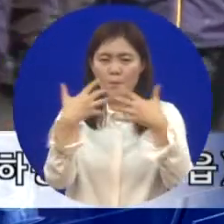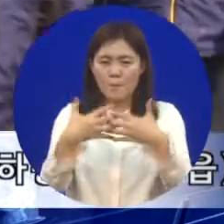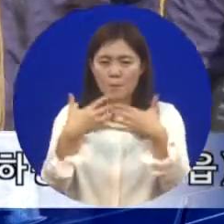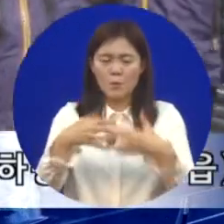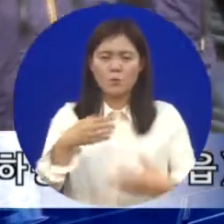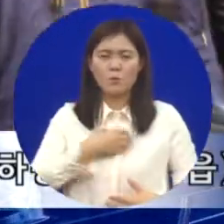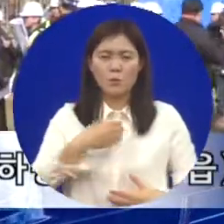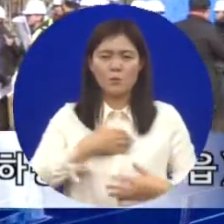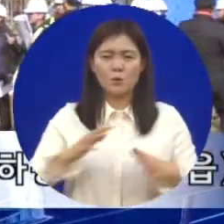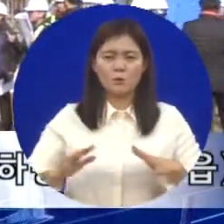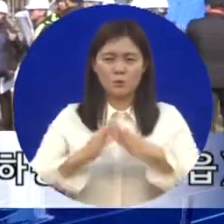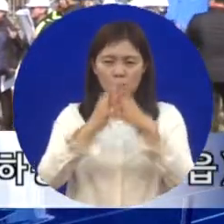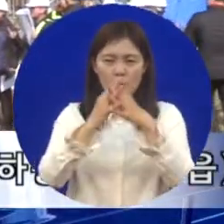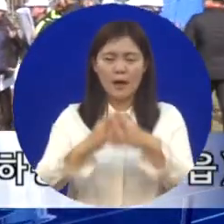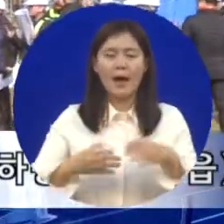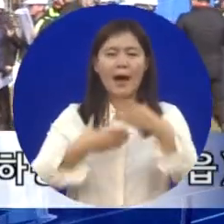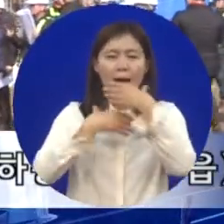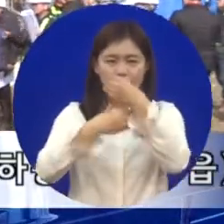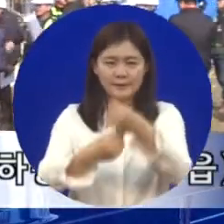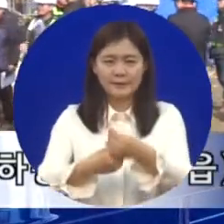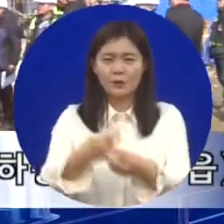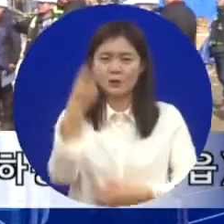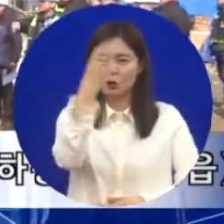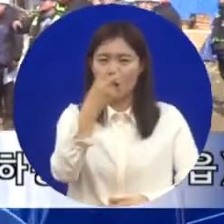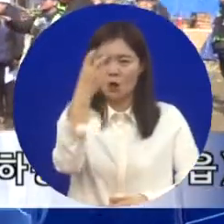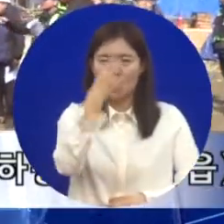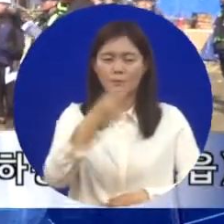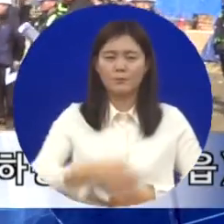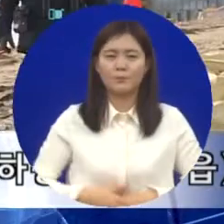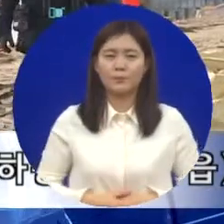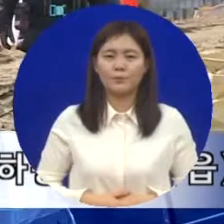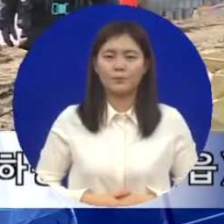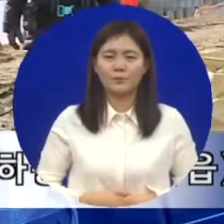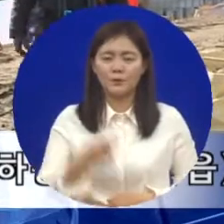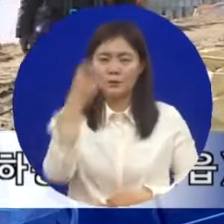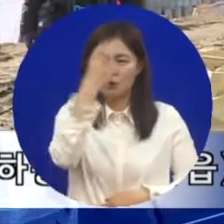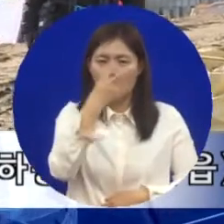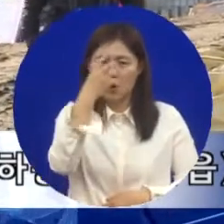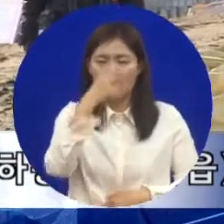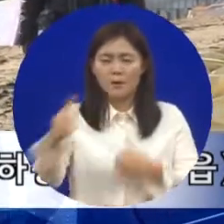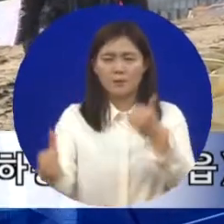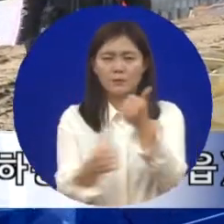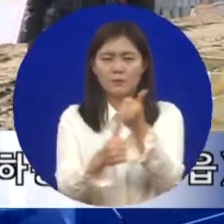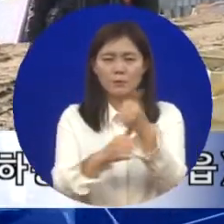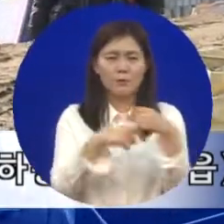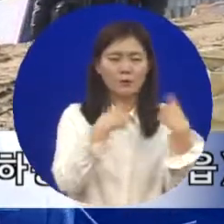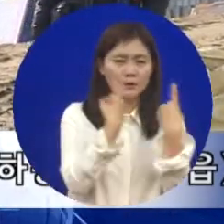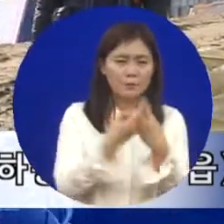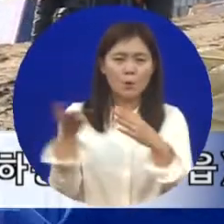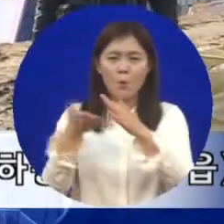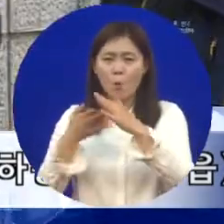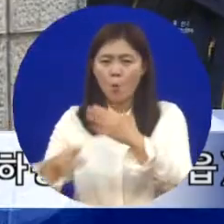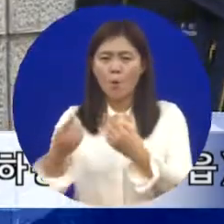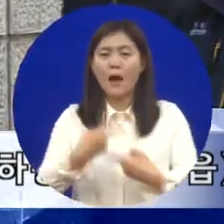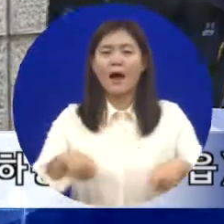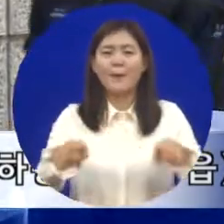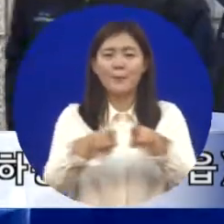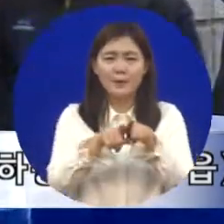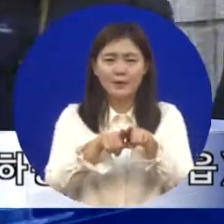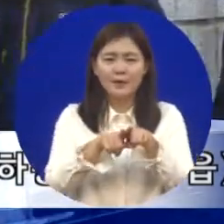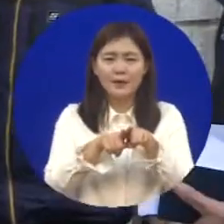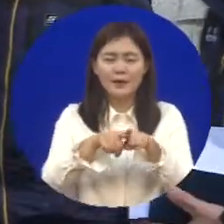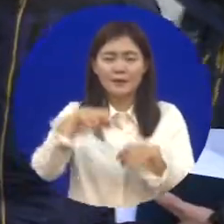해빙기 위험요인이 많은 시설들을 긴급안전점검했습니다. 이날 점검에는 조청식 부시장이 민관합동점검반과